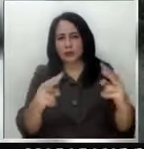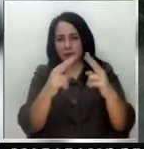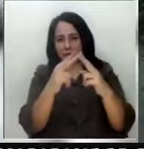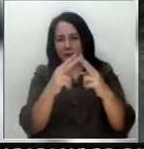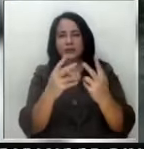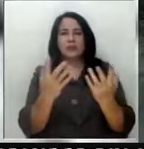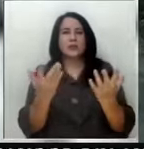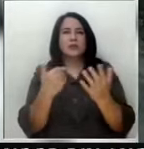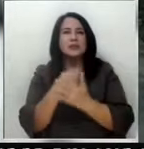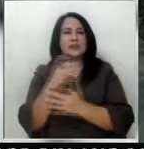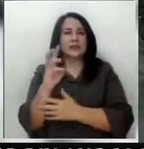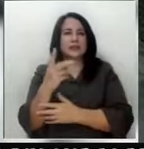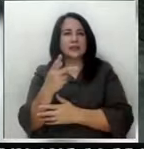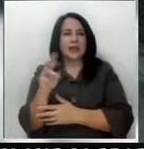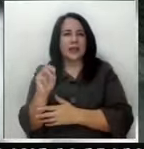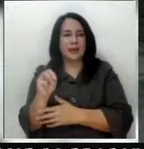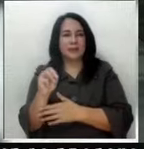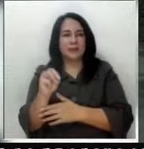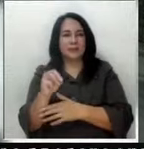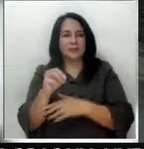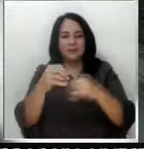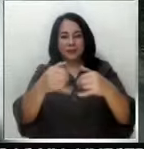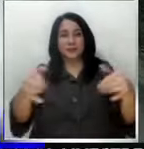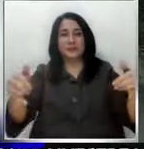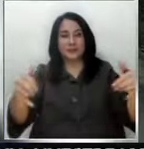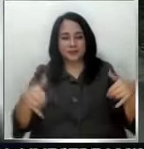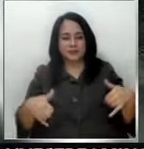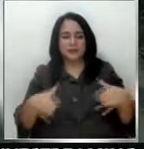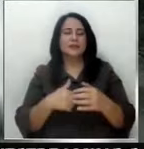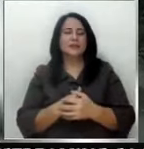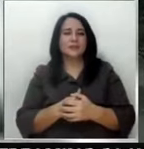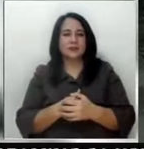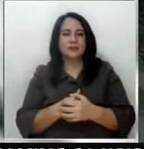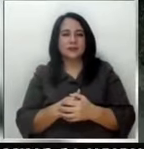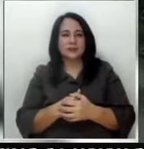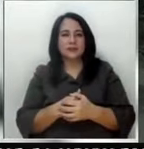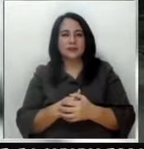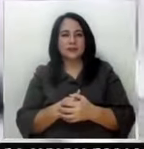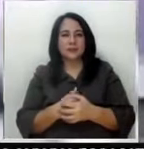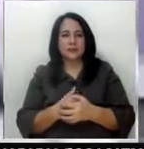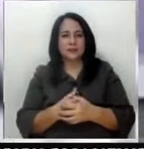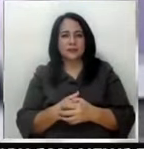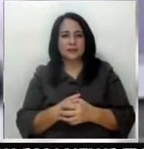sa 6-kilometer radius permanent danger zone nito.